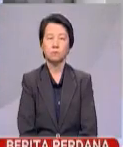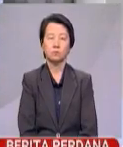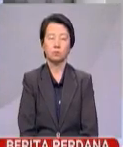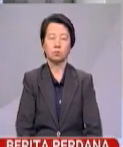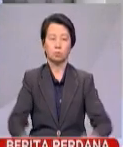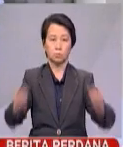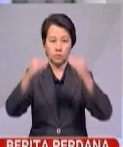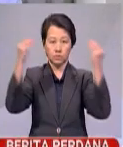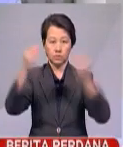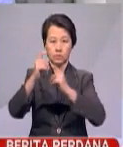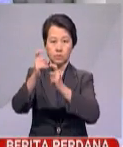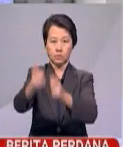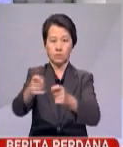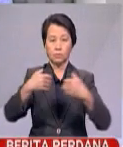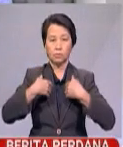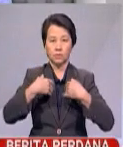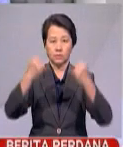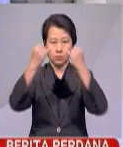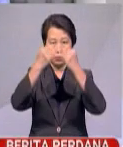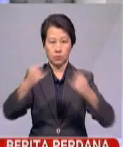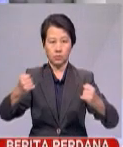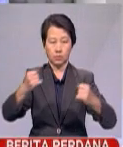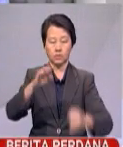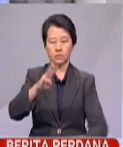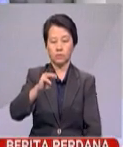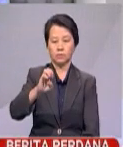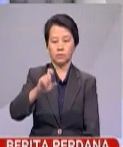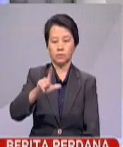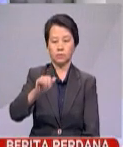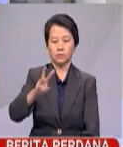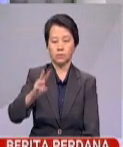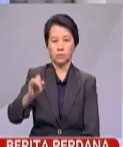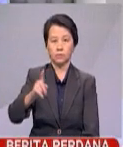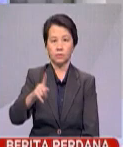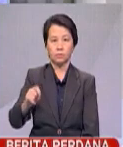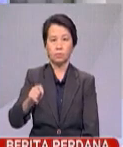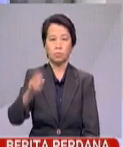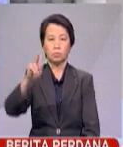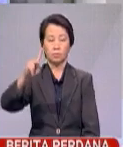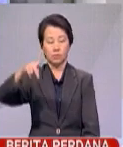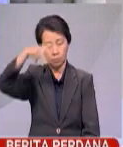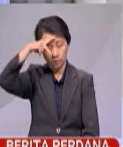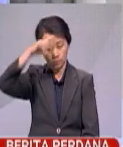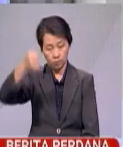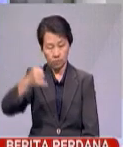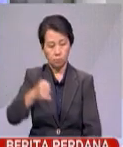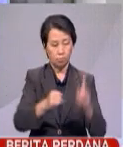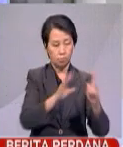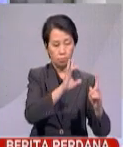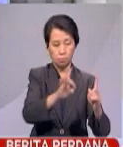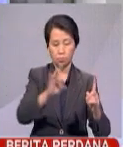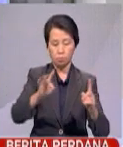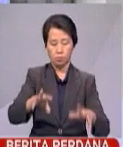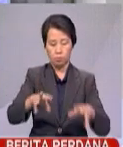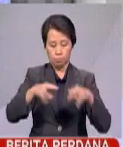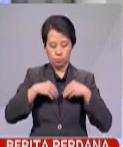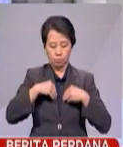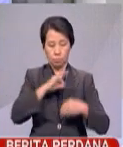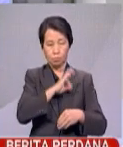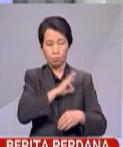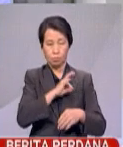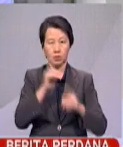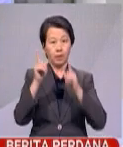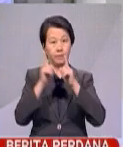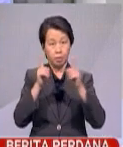Daripada majlis pengurniaan yang berlangsung di Istana Belawati Putrajaya itu, 188 orang menerima darjah kebesaran, bintang